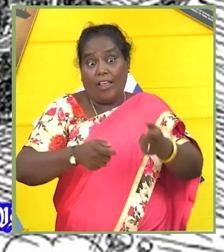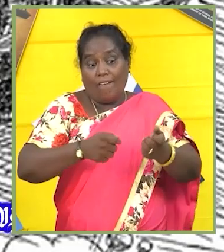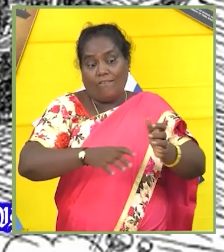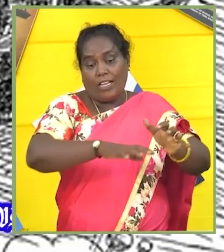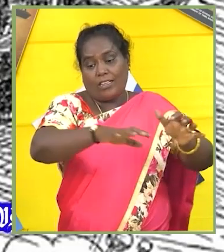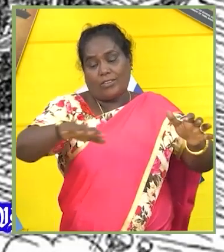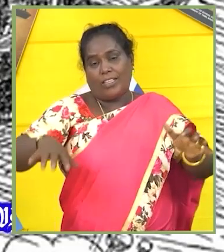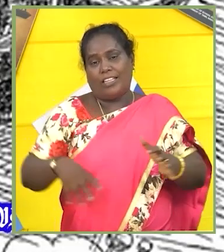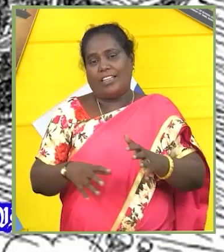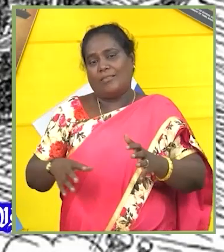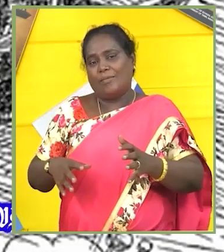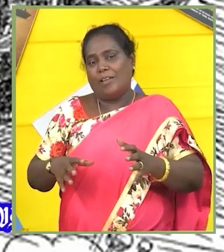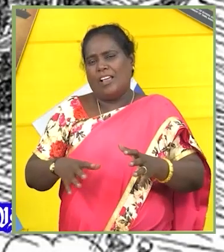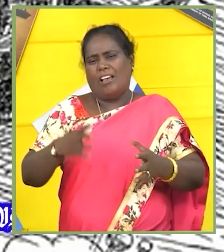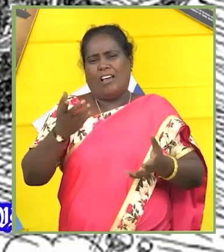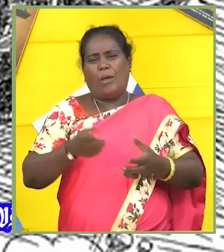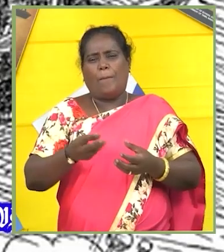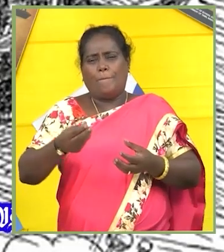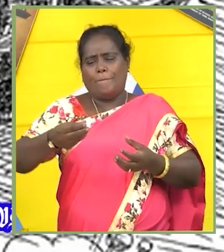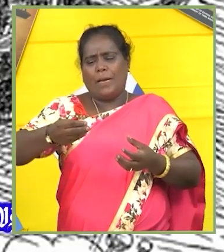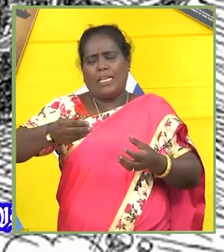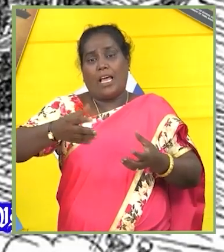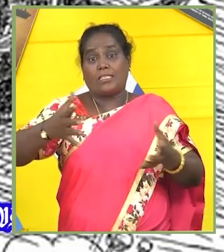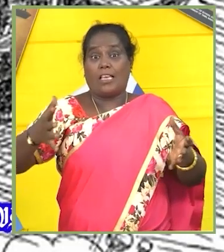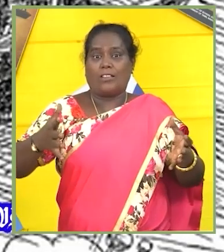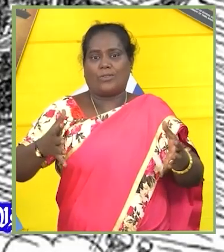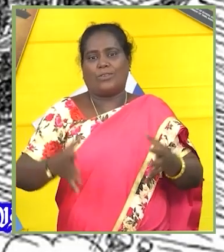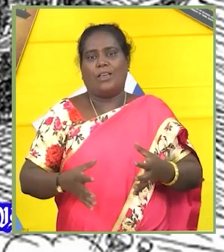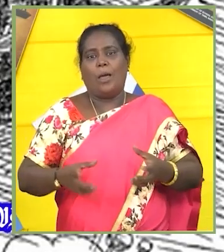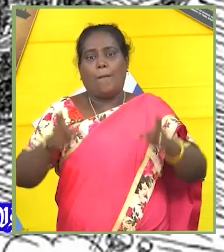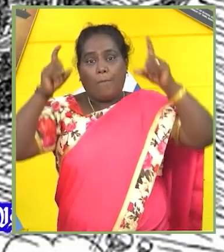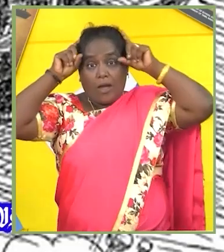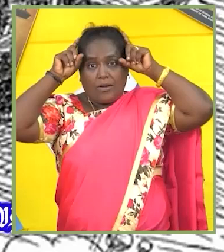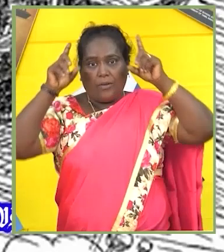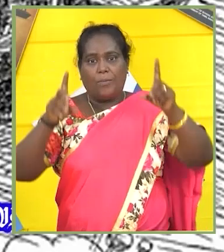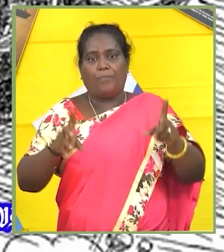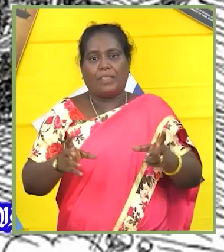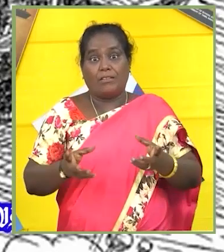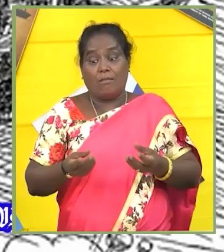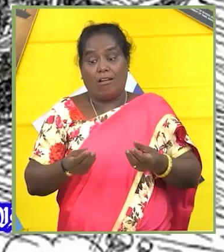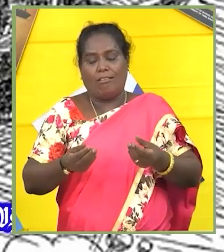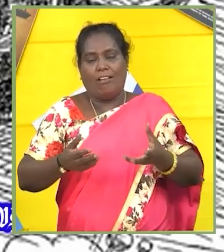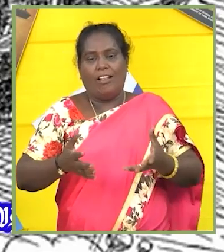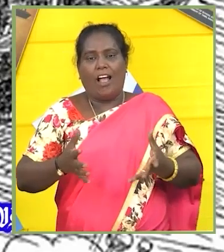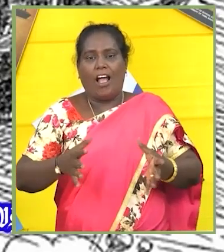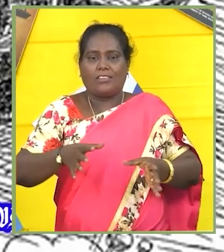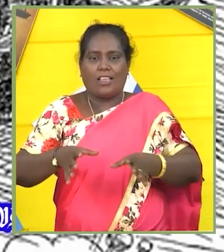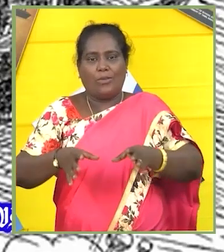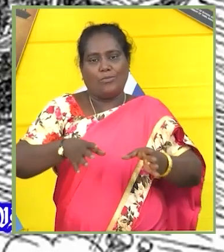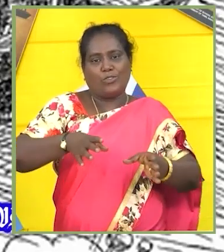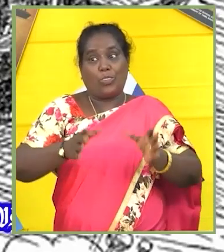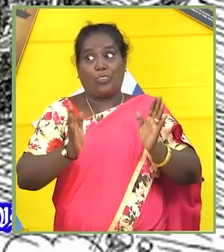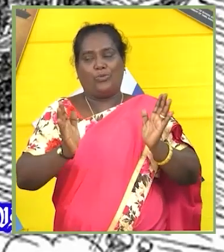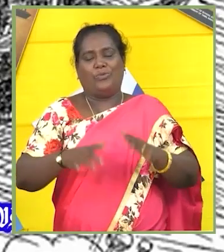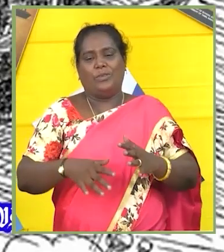வளர்க்க தொடங்கினான். அதாவது அக்காலத்தில் பார்த்தீங்கன்னா மண் அசையா சொத்து, மாடுகள் செல்வமாக கருதப்படுகின்ற